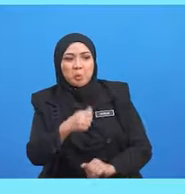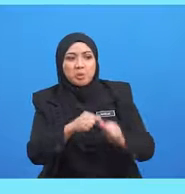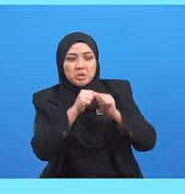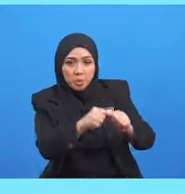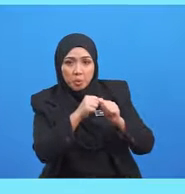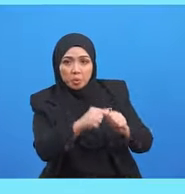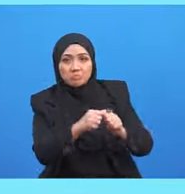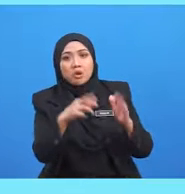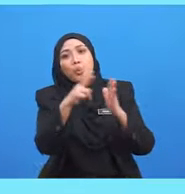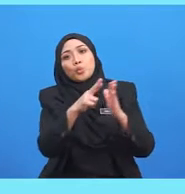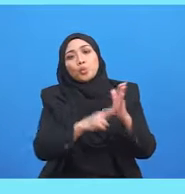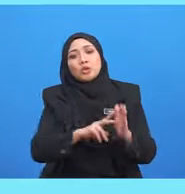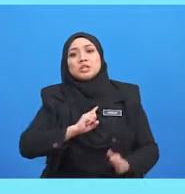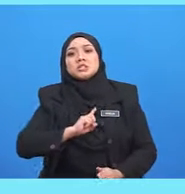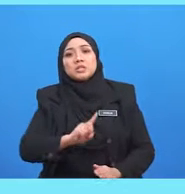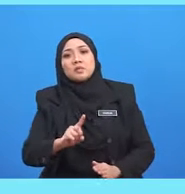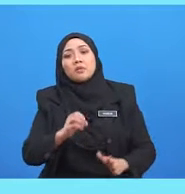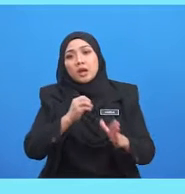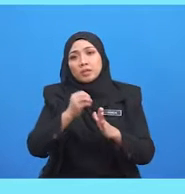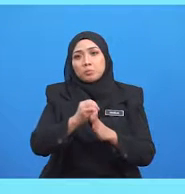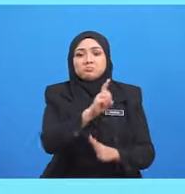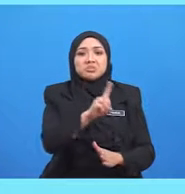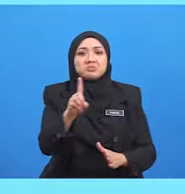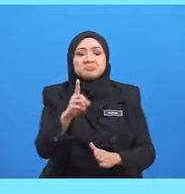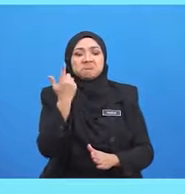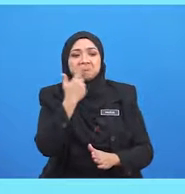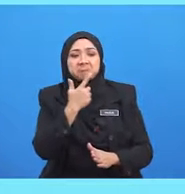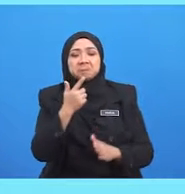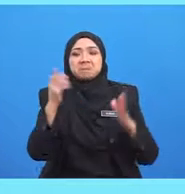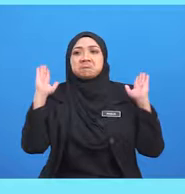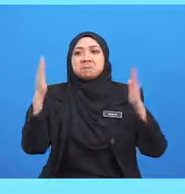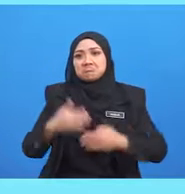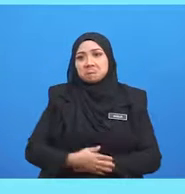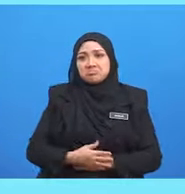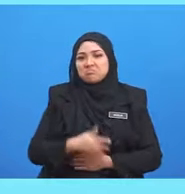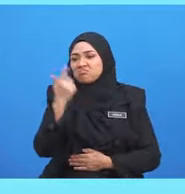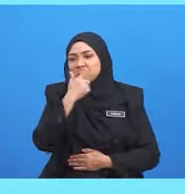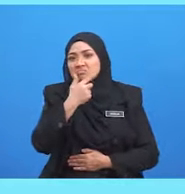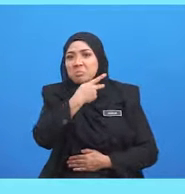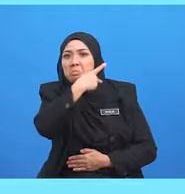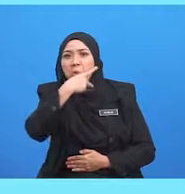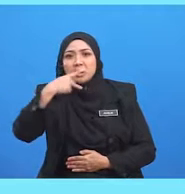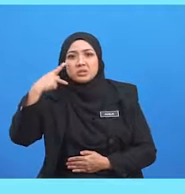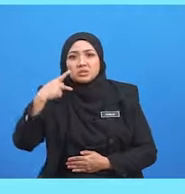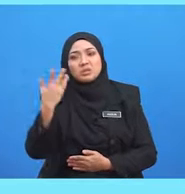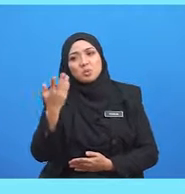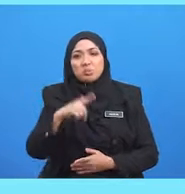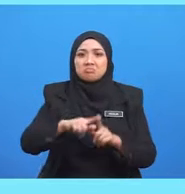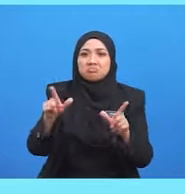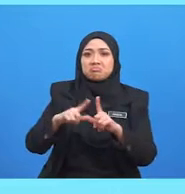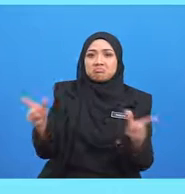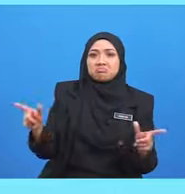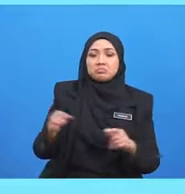puasa dan sebagainya. Mengingkari hukum yang ditetapkan oleh Allah SWT